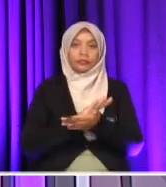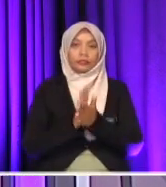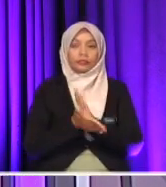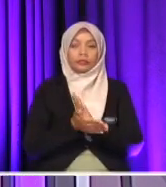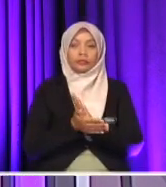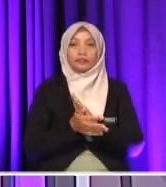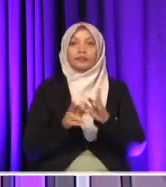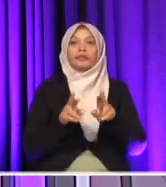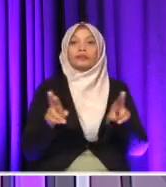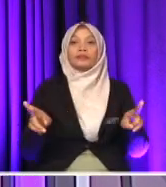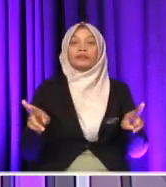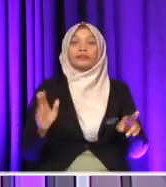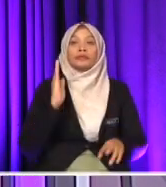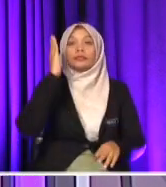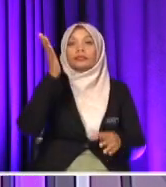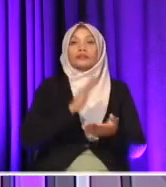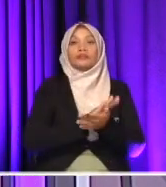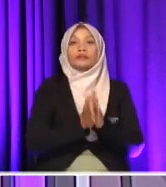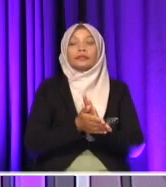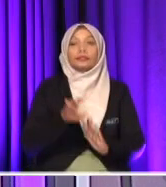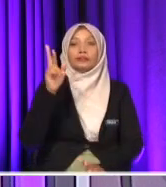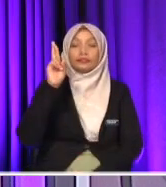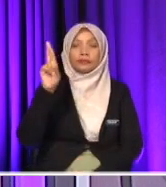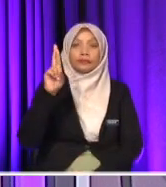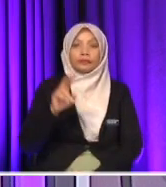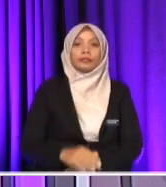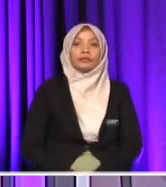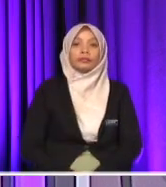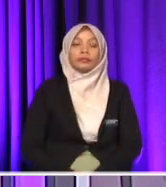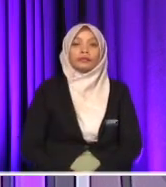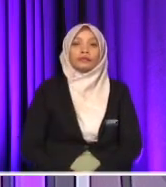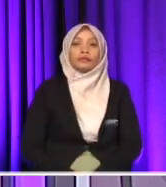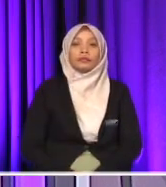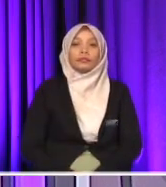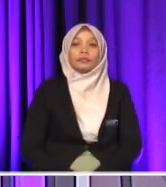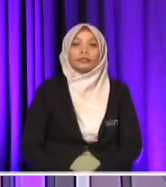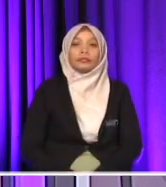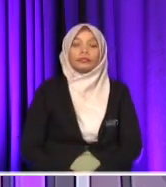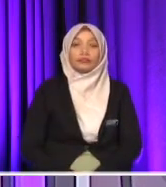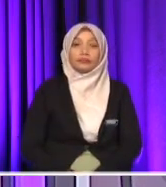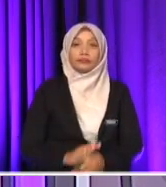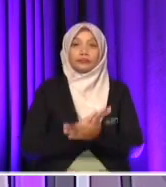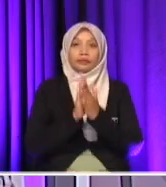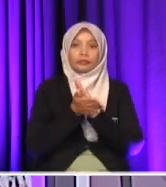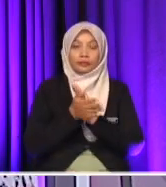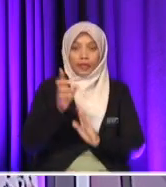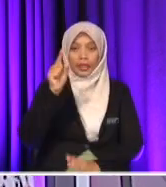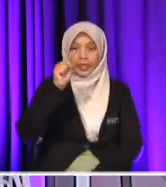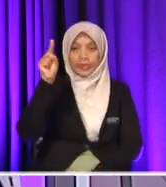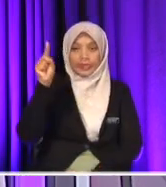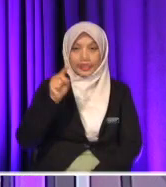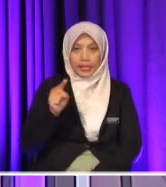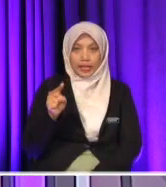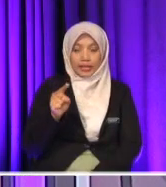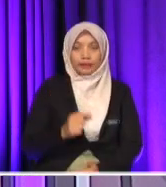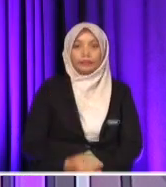akan jadi R lah. Ini akan mewakili R. Baru segitiga kan. So yang ini hypotenuse ni akan jadi Z, nilai